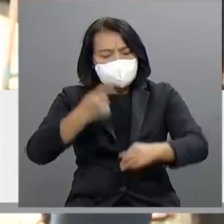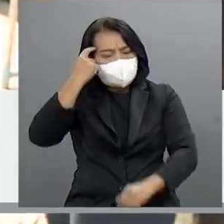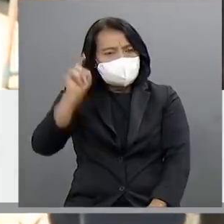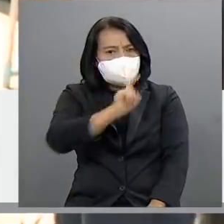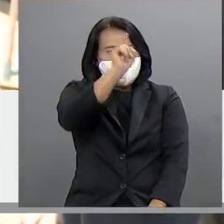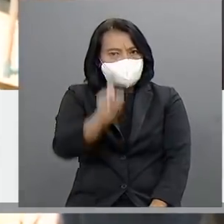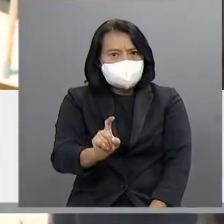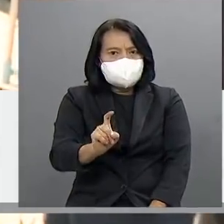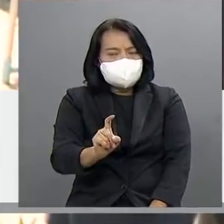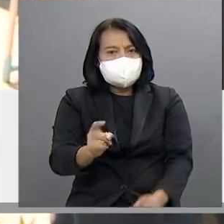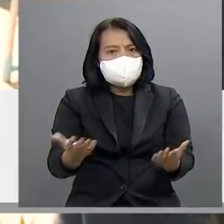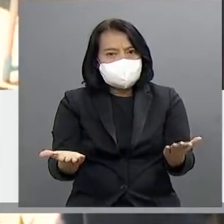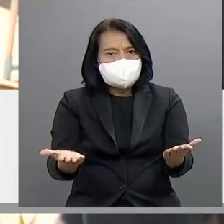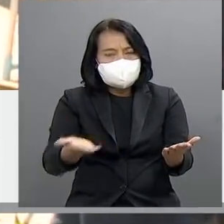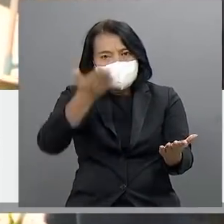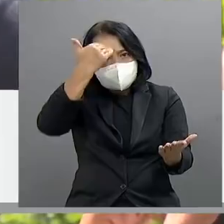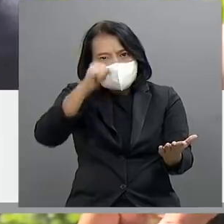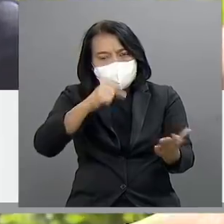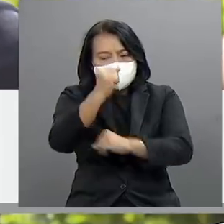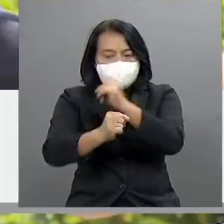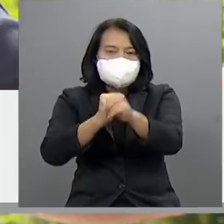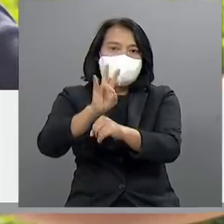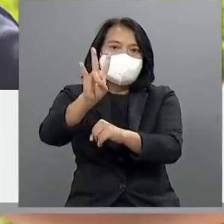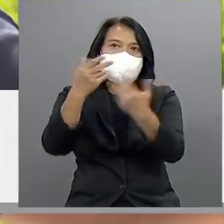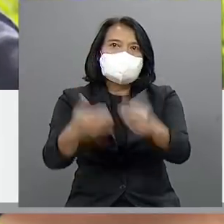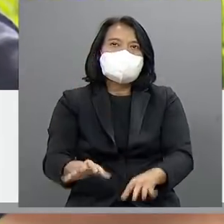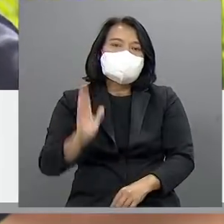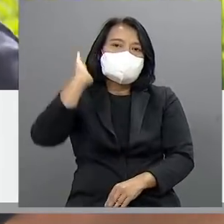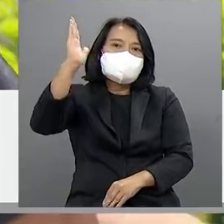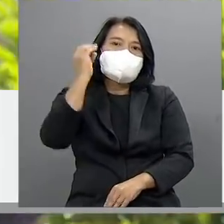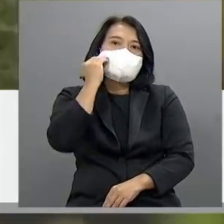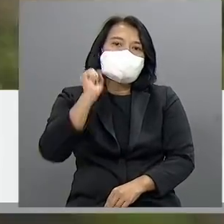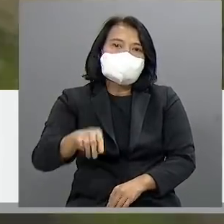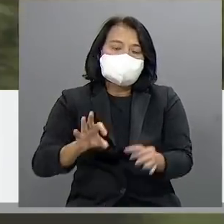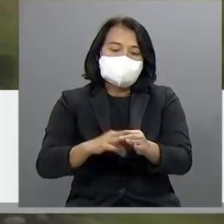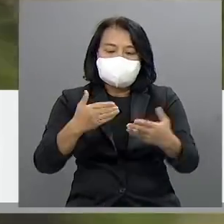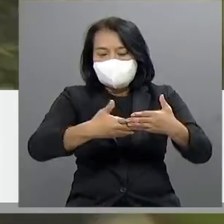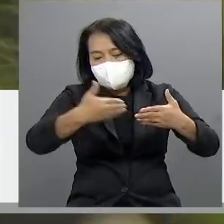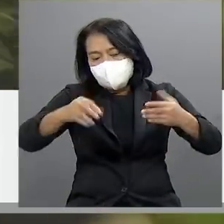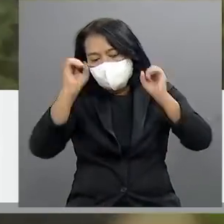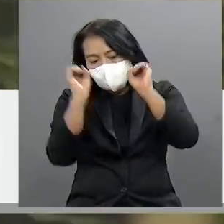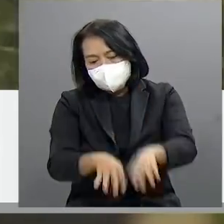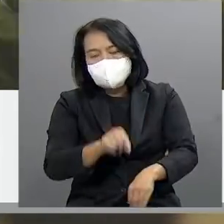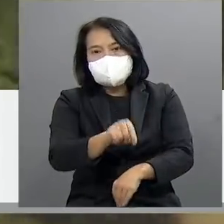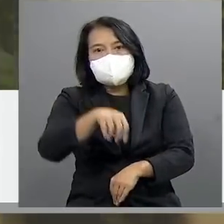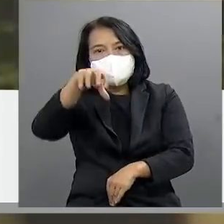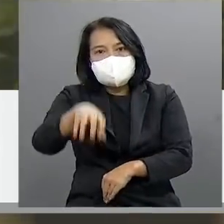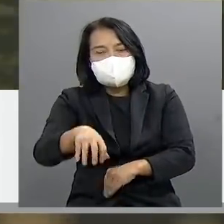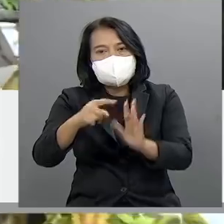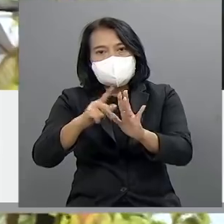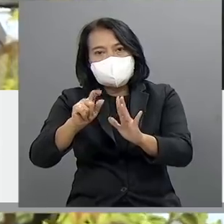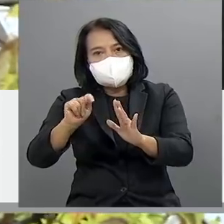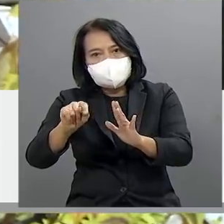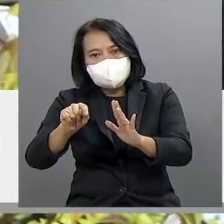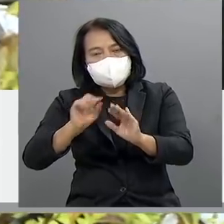มานี้อย่างชายคนนี้ค่ะเขาต้องทุบกำแพงบ้านที่ติดคลองทิ้งไปตามคำสั่งของสำนักงานเขตลาดพร้าวซึ่งเขาก็ต้องการ